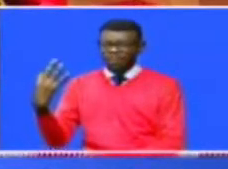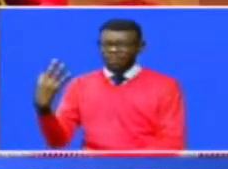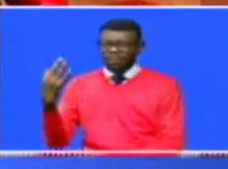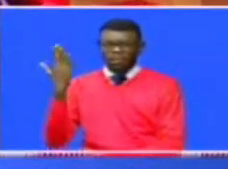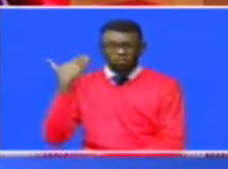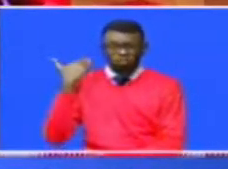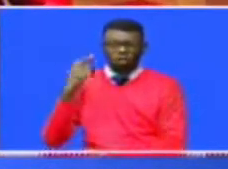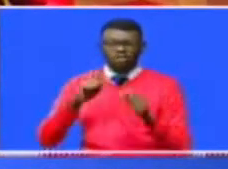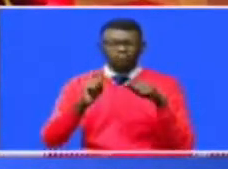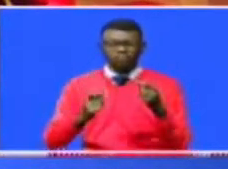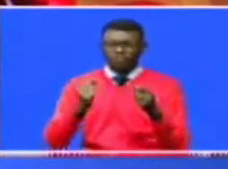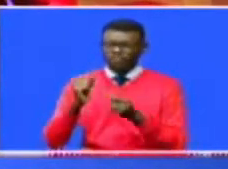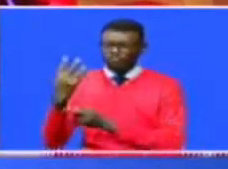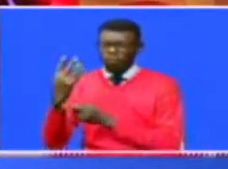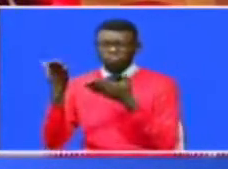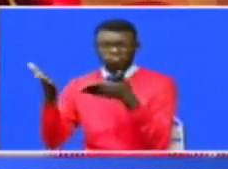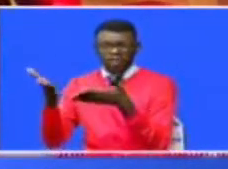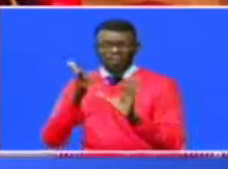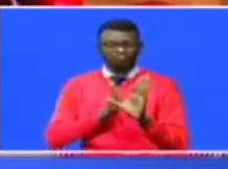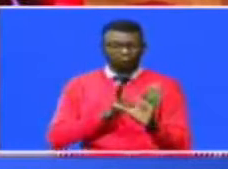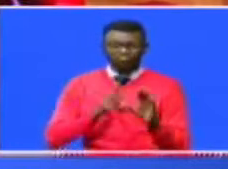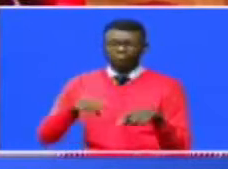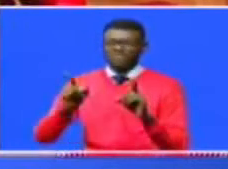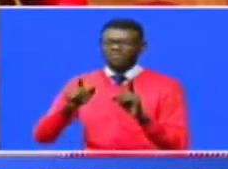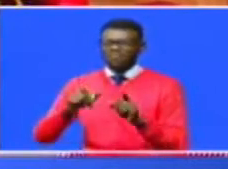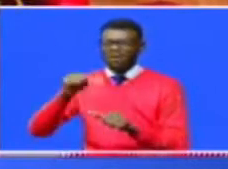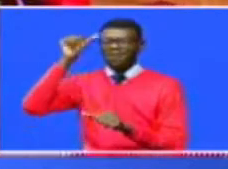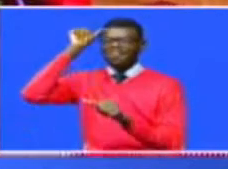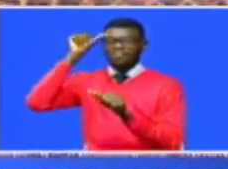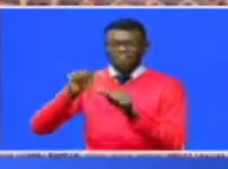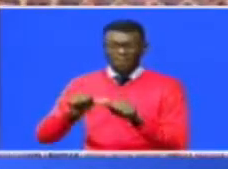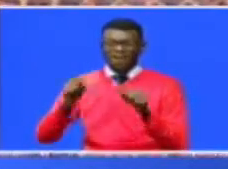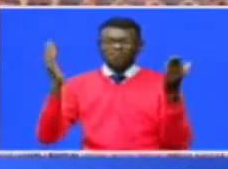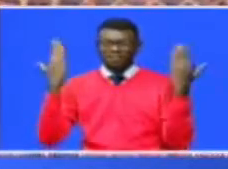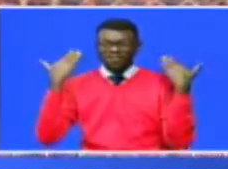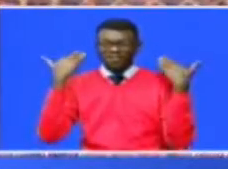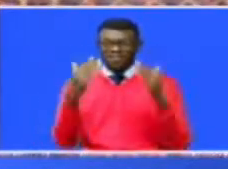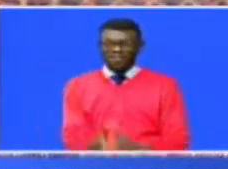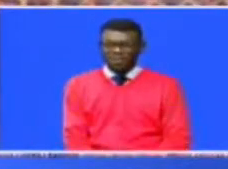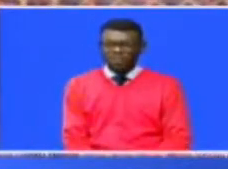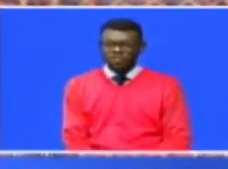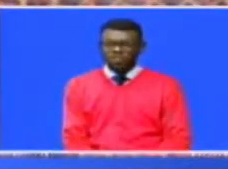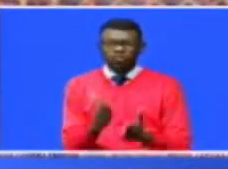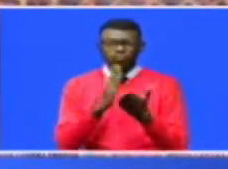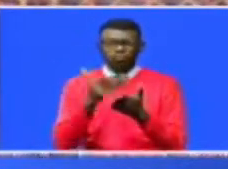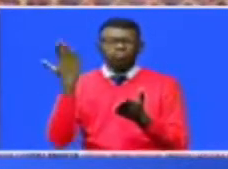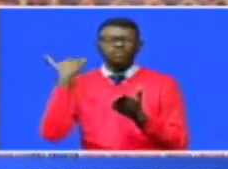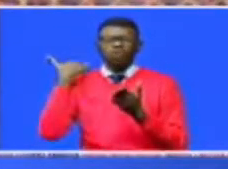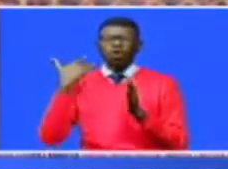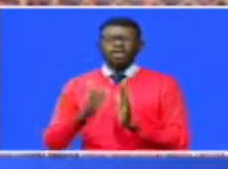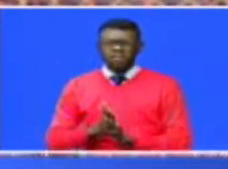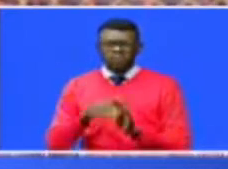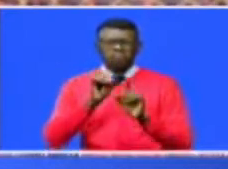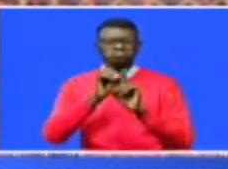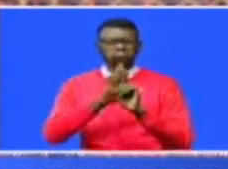mwa timu 54. Kumbukumbu atakazo hifadhi milele. Ilikuwa ni exposure poa sana kwangu, na